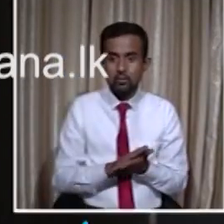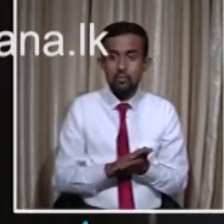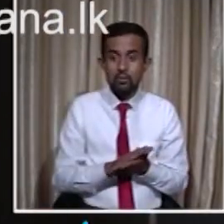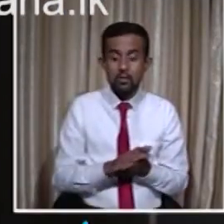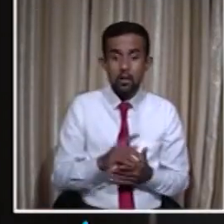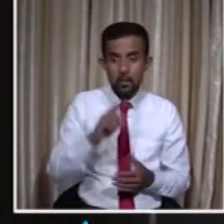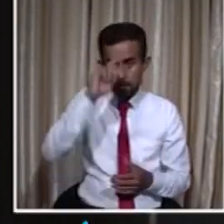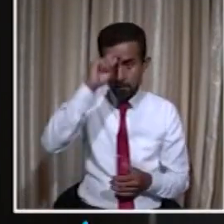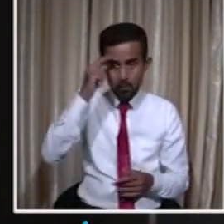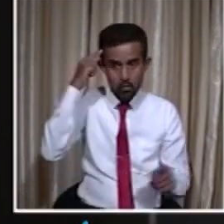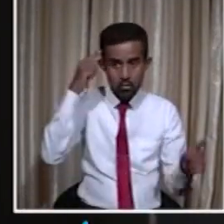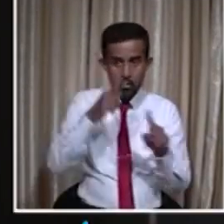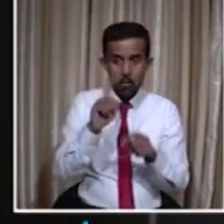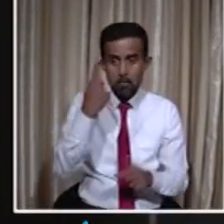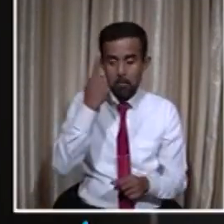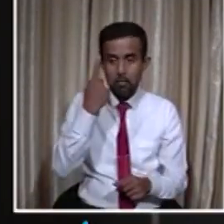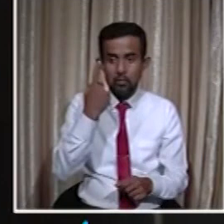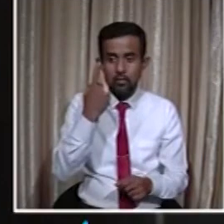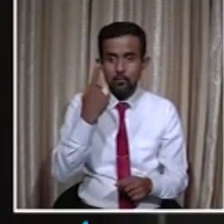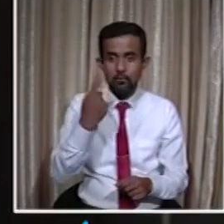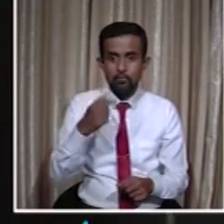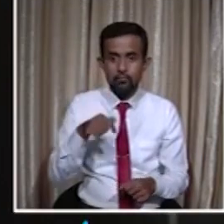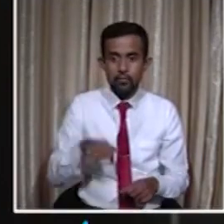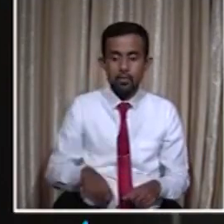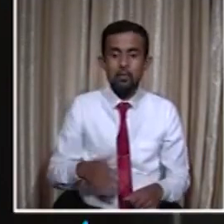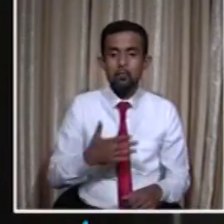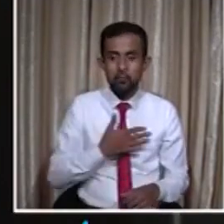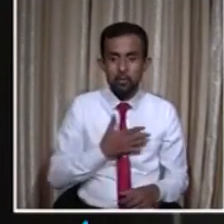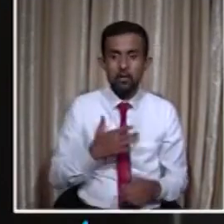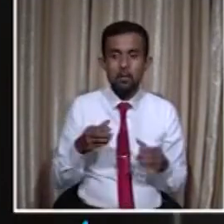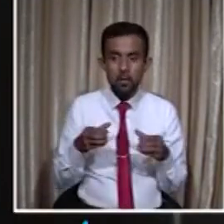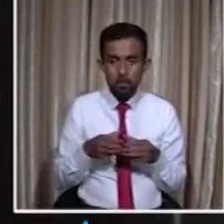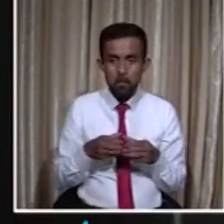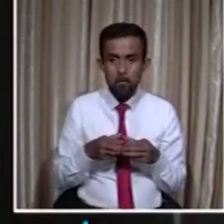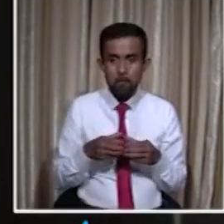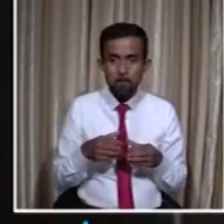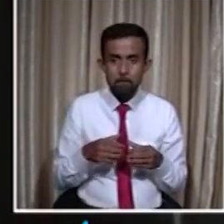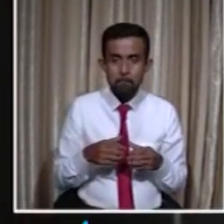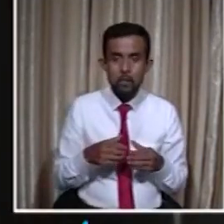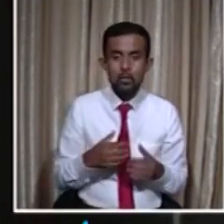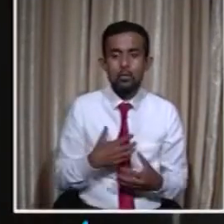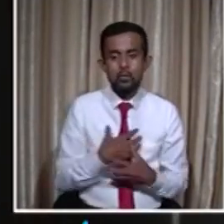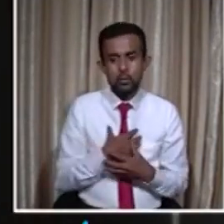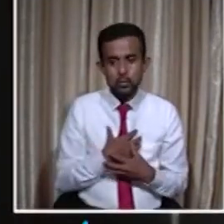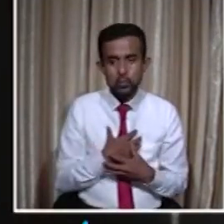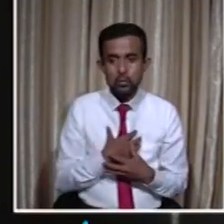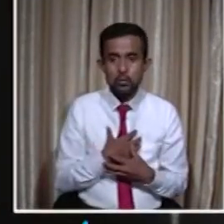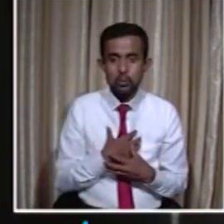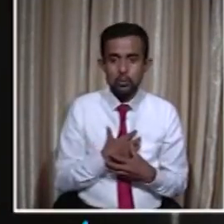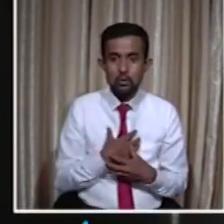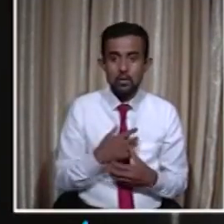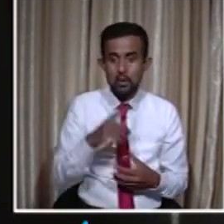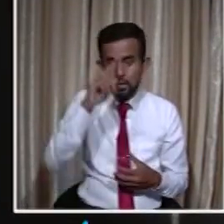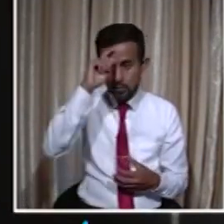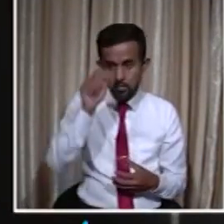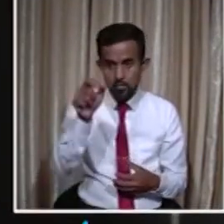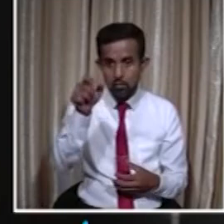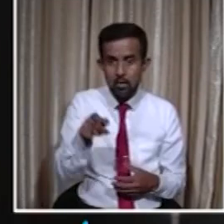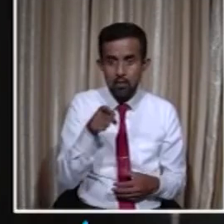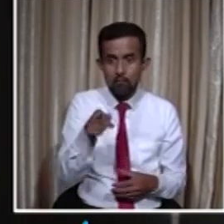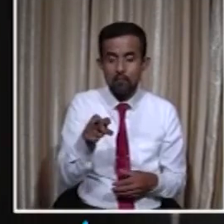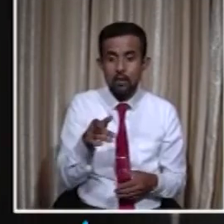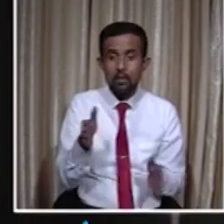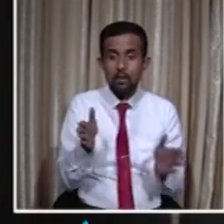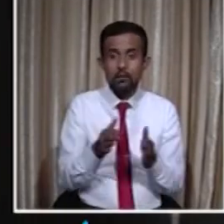පිළිබඳව පළමුවෙන්ම මගේත් අපේ පක්ෂයේ සාතිශය සංවේගය එතුමාට වගේම එතුමත් එක්ක